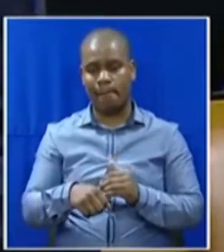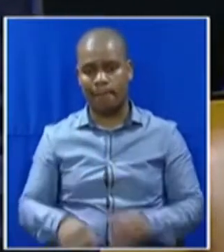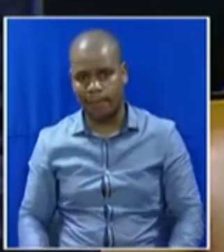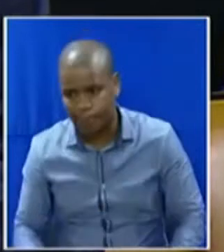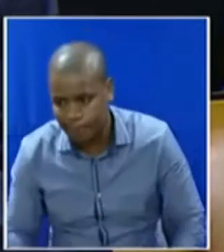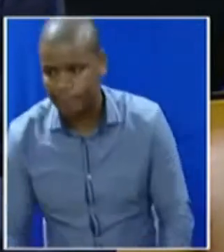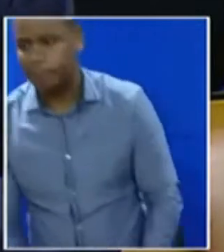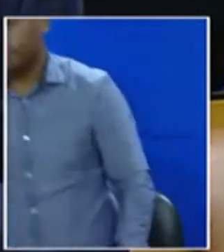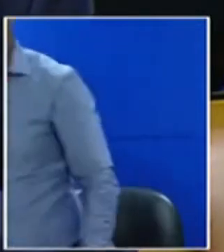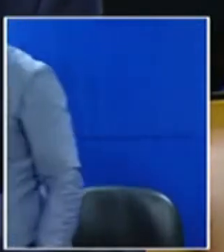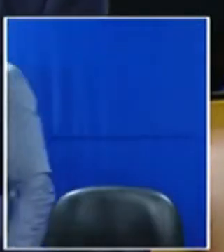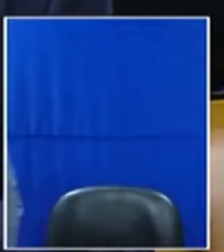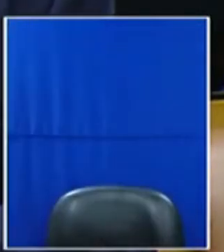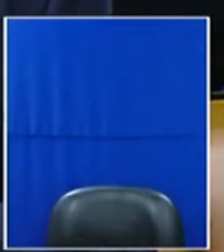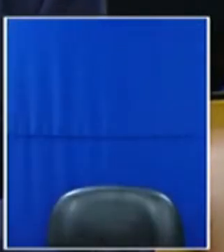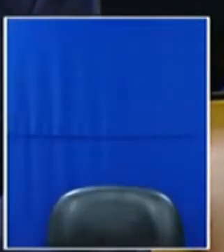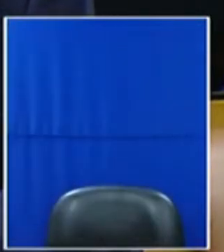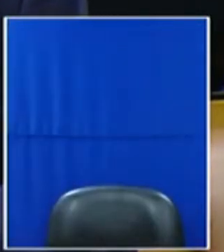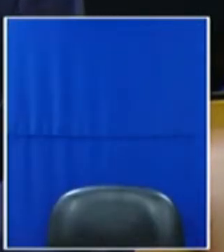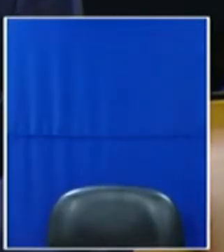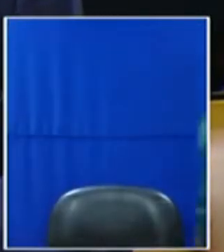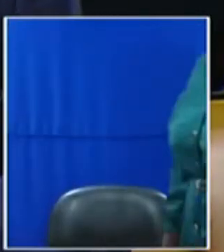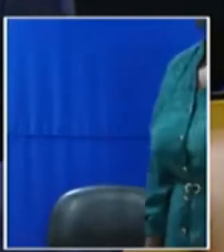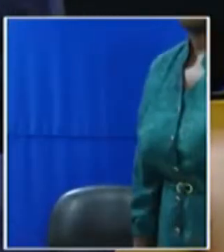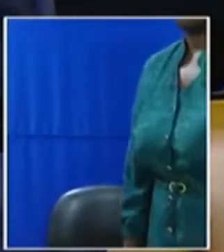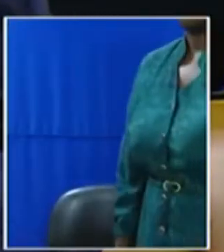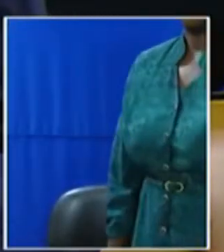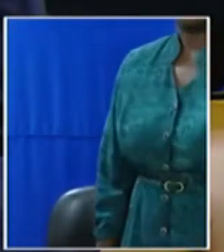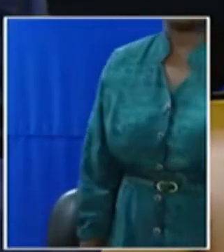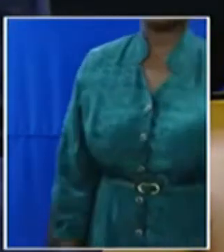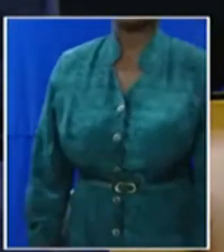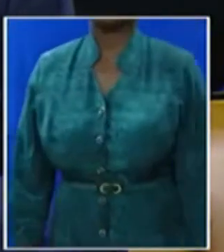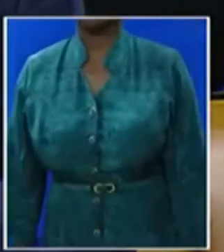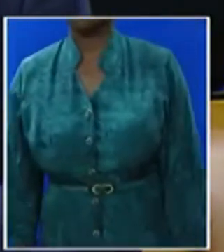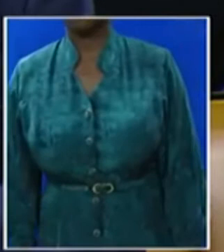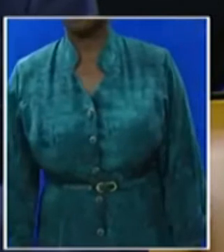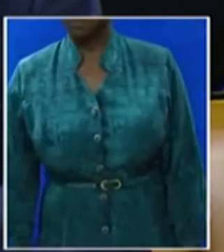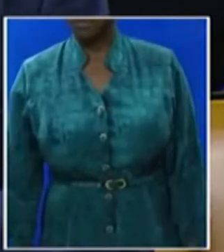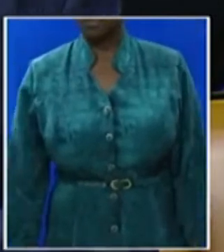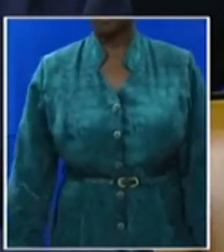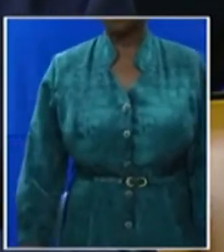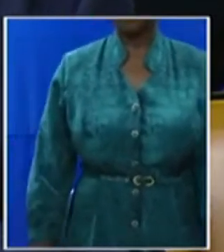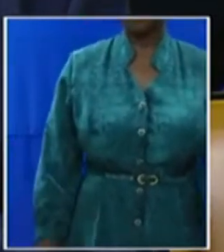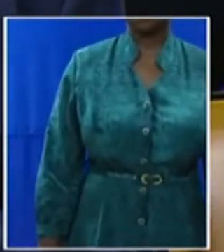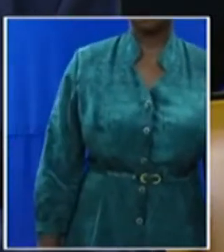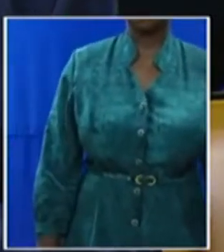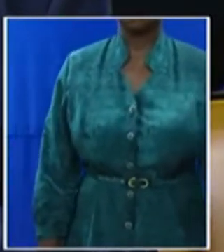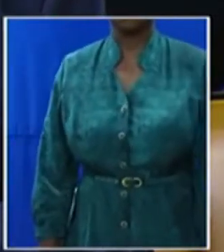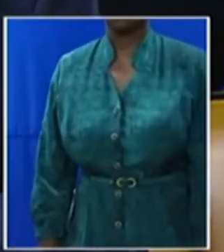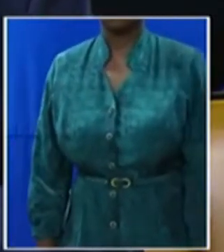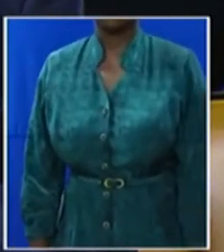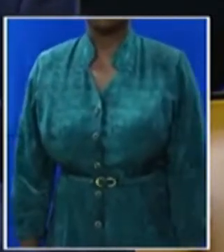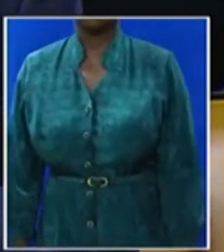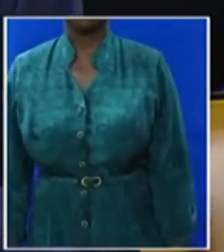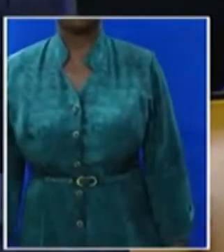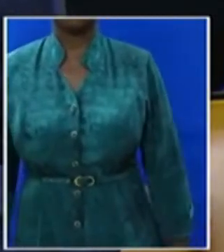moorde op plase, dat het heringestel word. Daarom verwelkom ons die onlangse bekendmaking van cijfers hieroor deur die politiecommissaris. Dit is een